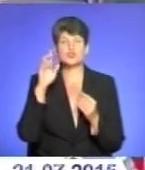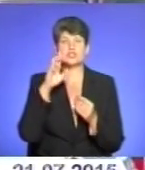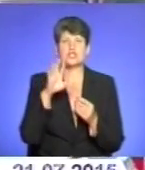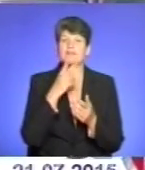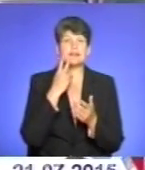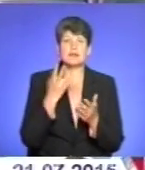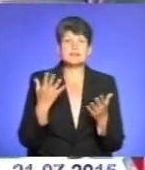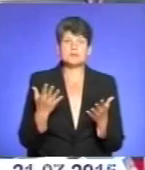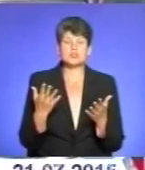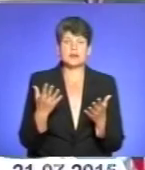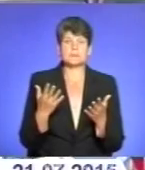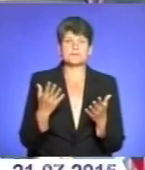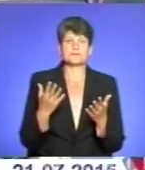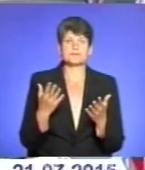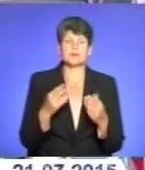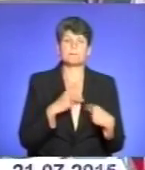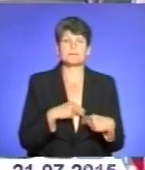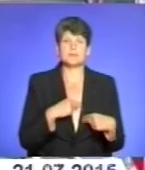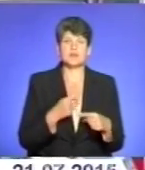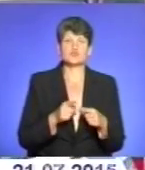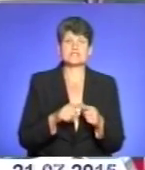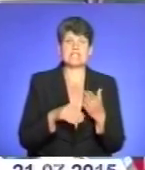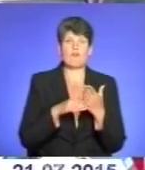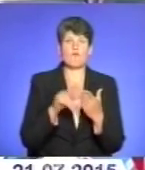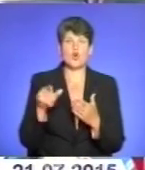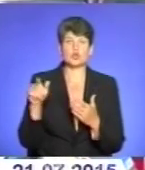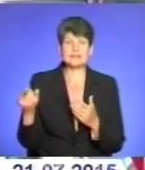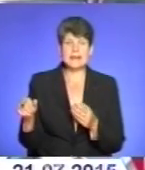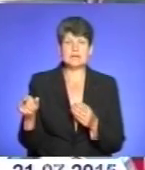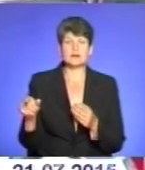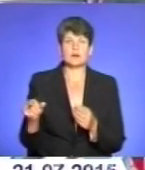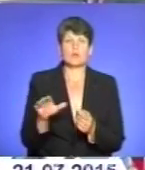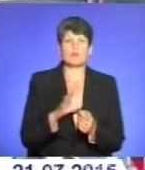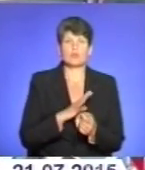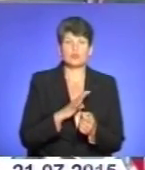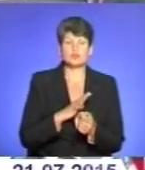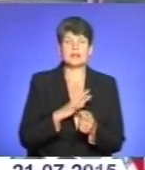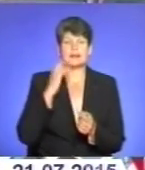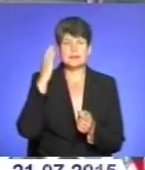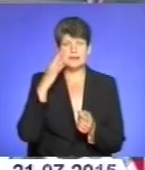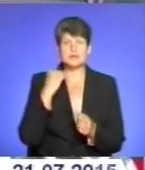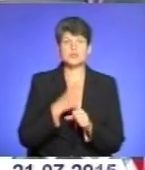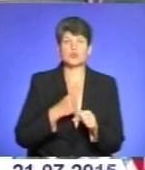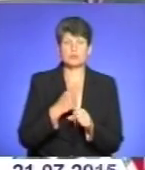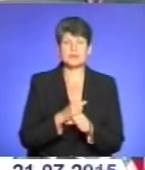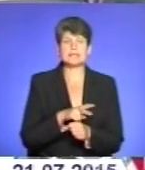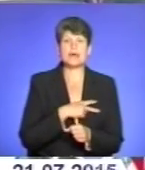замічає труд цих волонтерів, була ідея така розробити